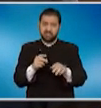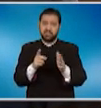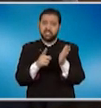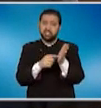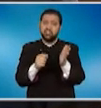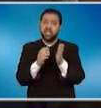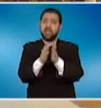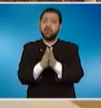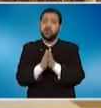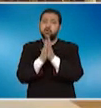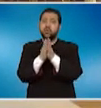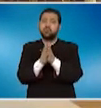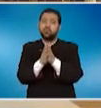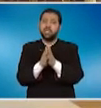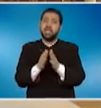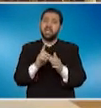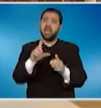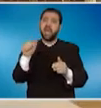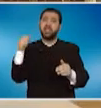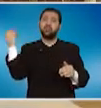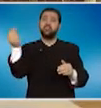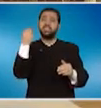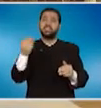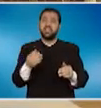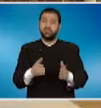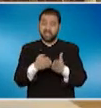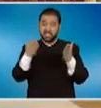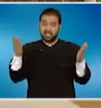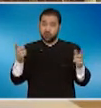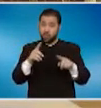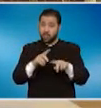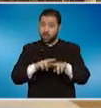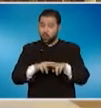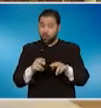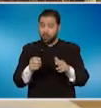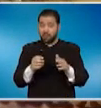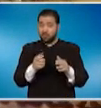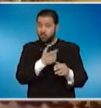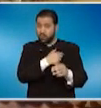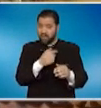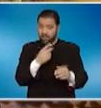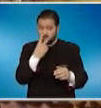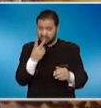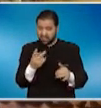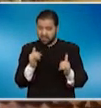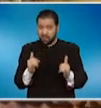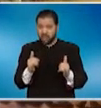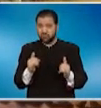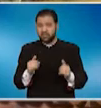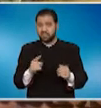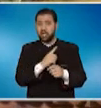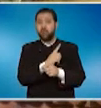creează o imagine mult peste realitatea. Există în literatură foarte multe exemple de acest... De unde și